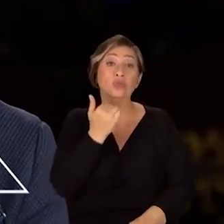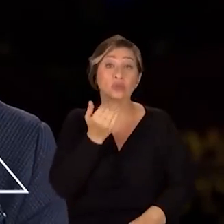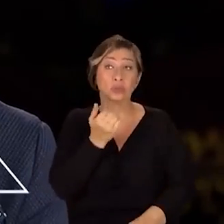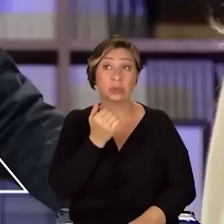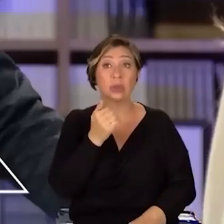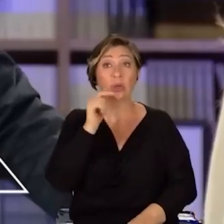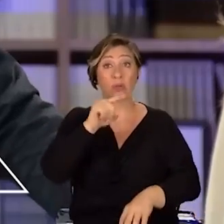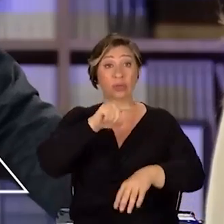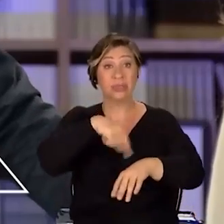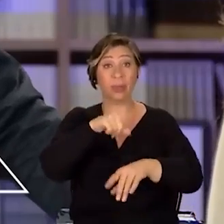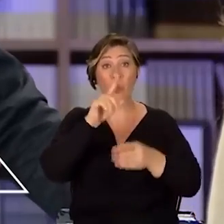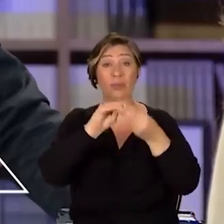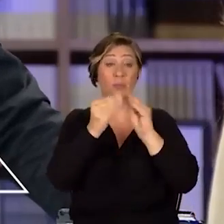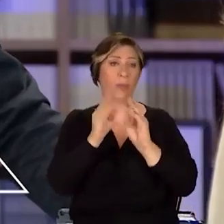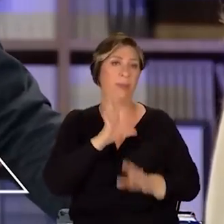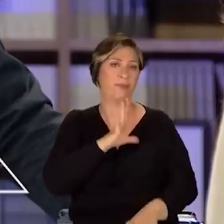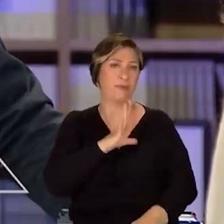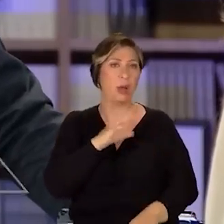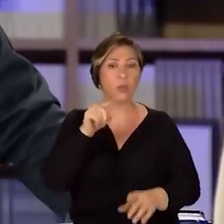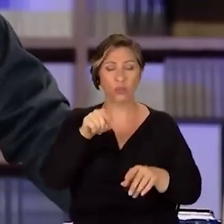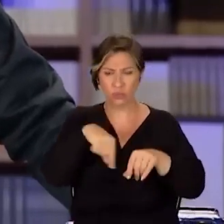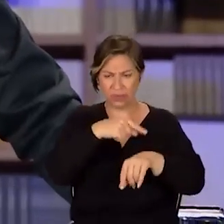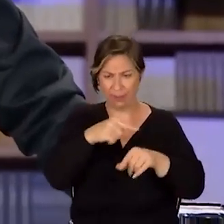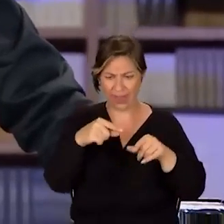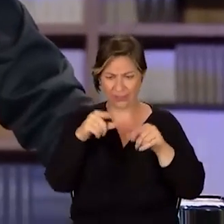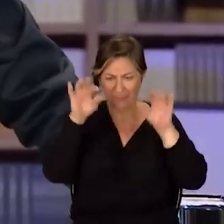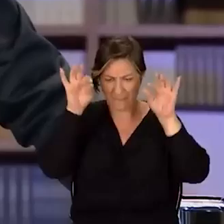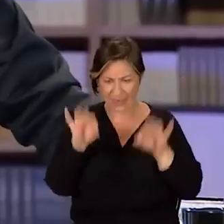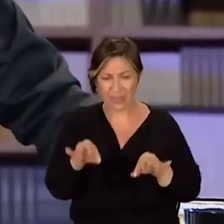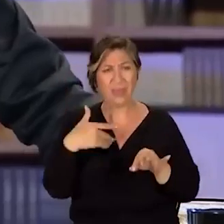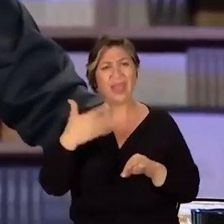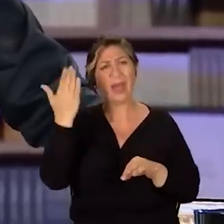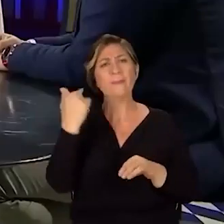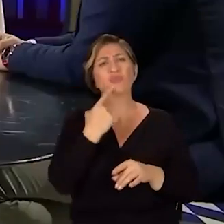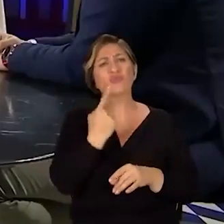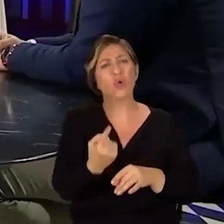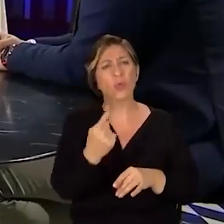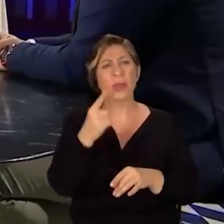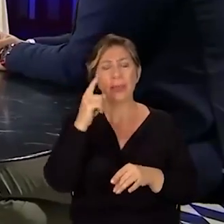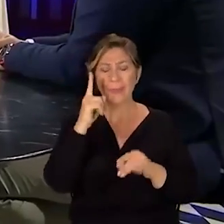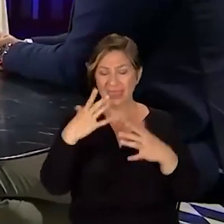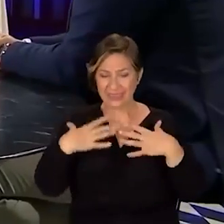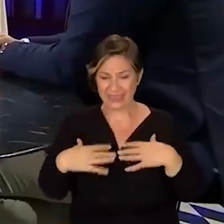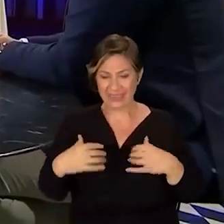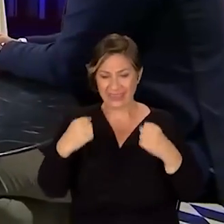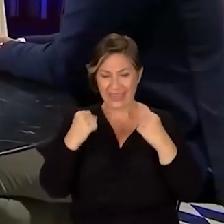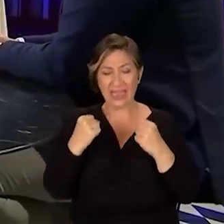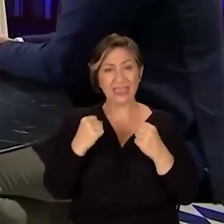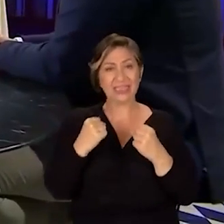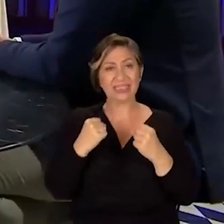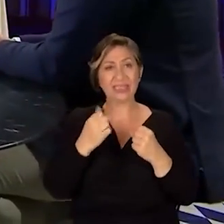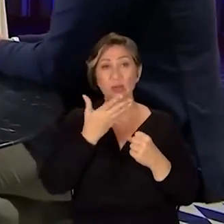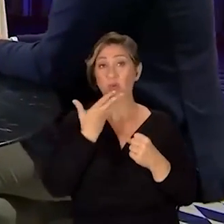Ama bu çağın böyle bir problemi var. Yani bu çağın başlangıcında daha önce de ben hep dile getiriyorum. Bir bu sağlık